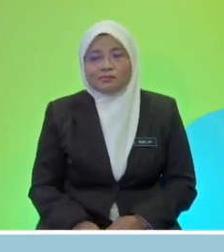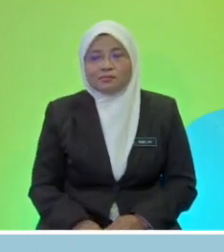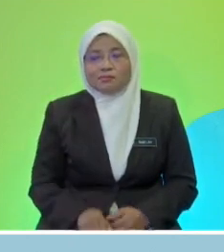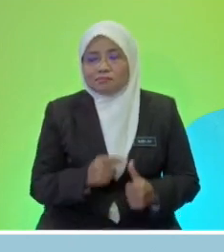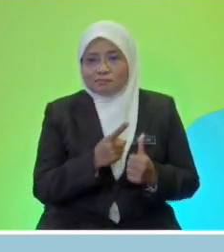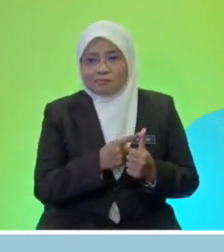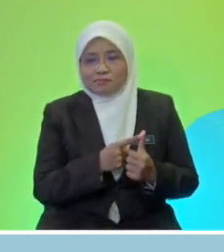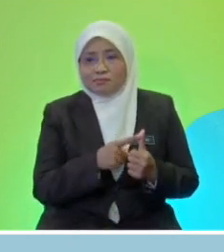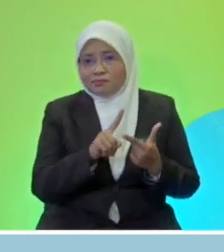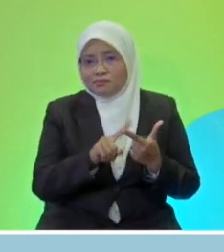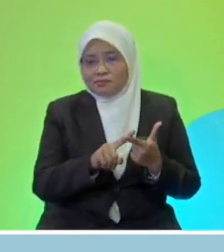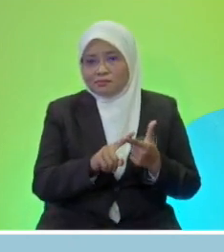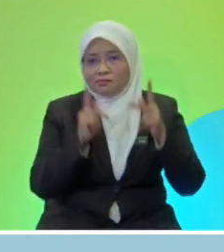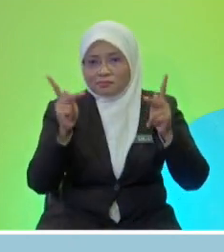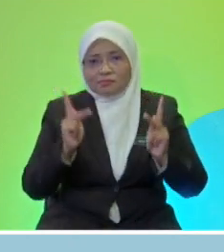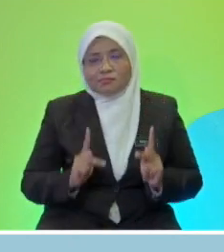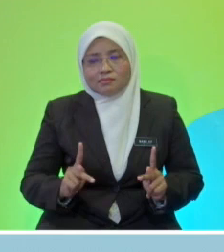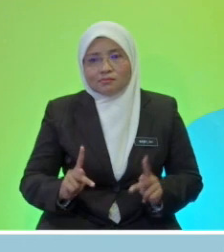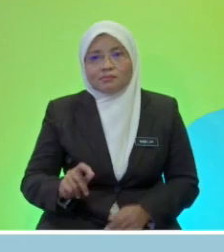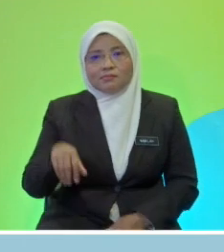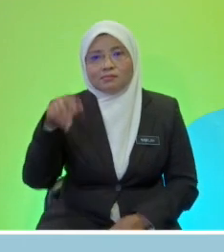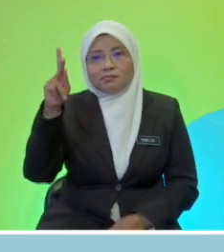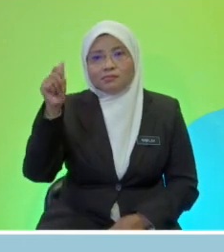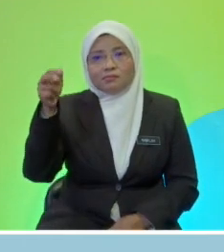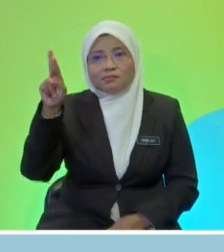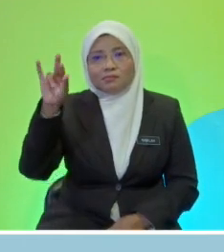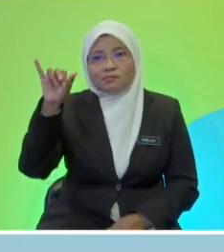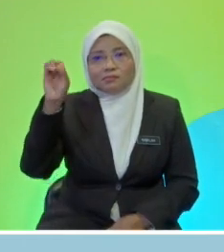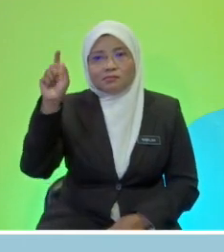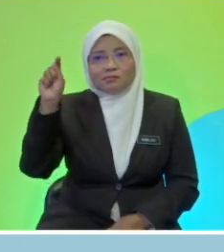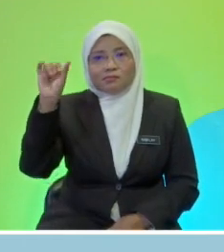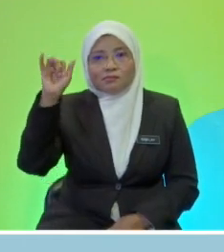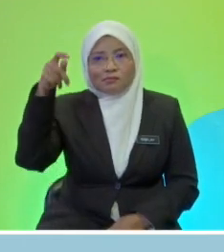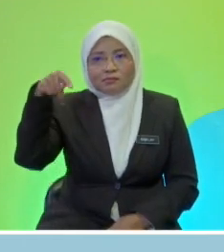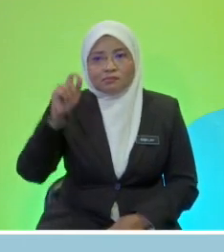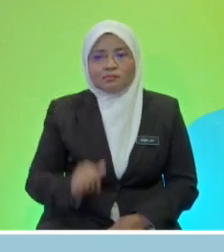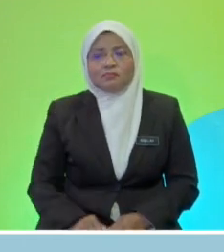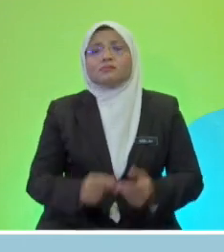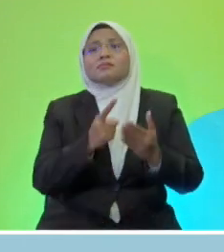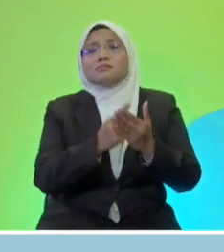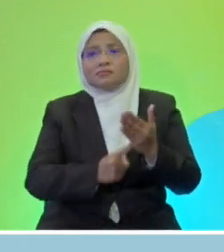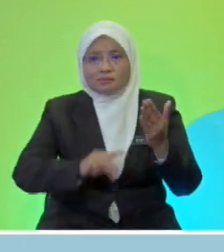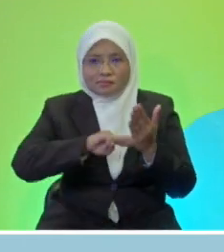Yang kedua kita ada kaidah kariotik Oke aku agaknya